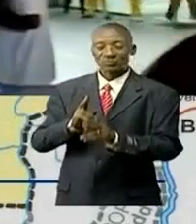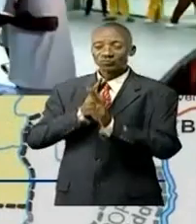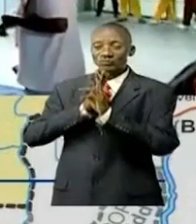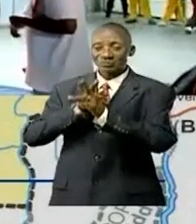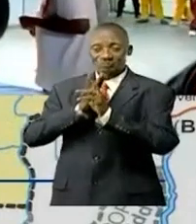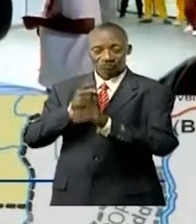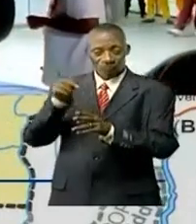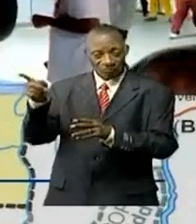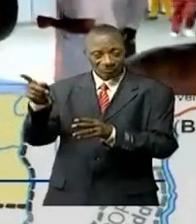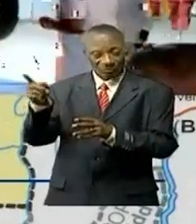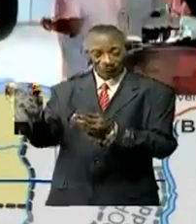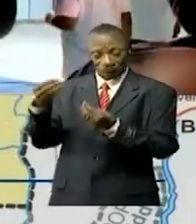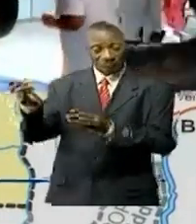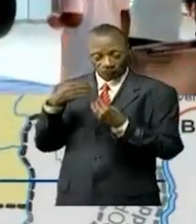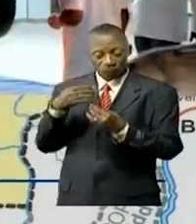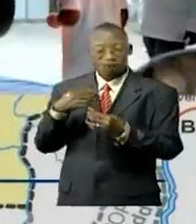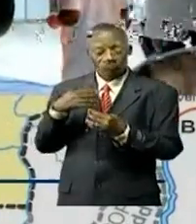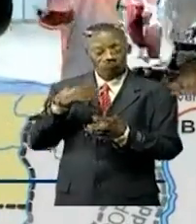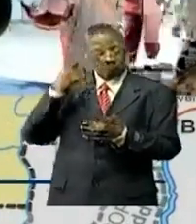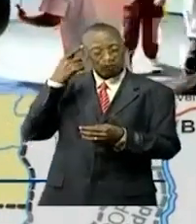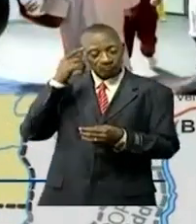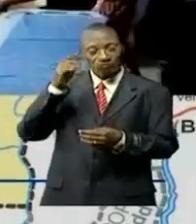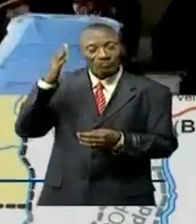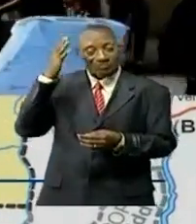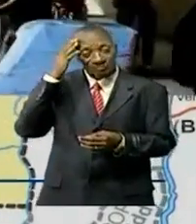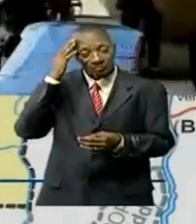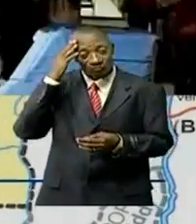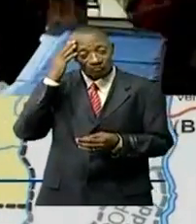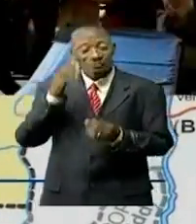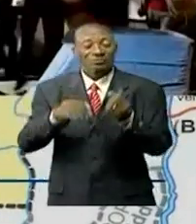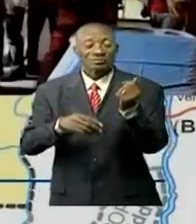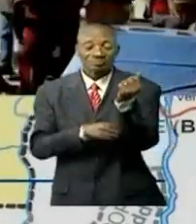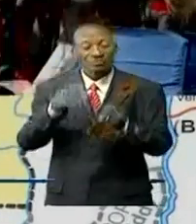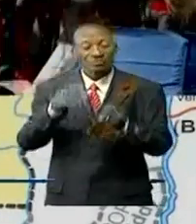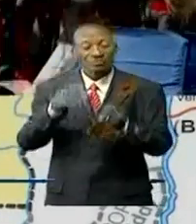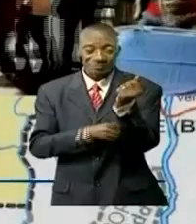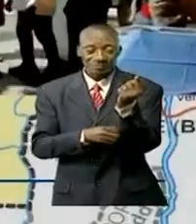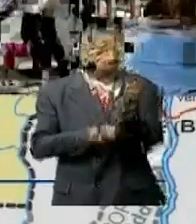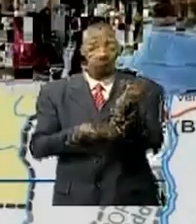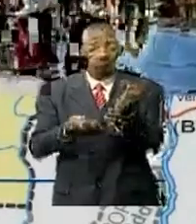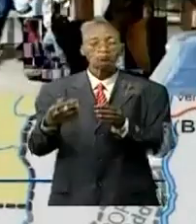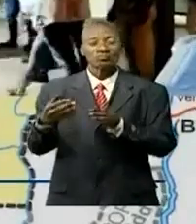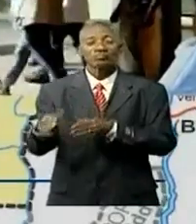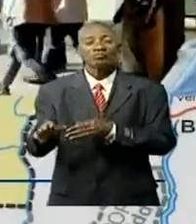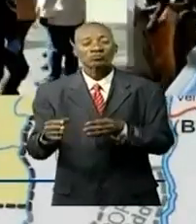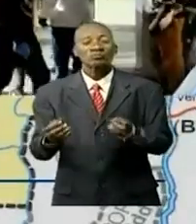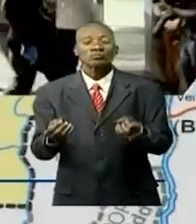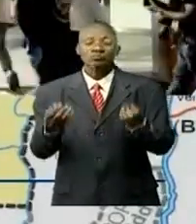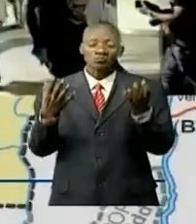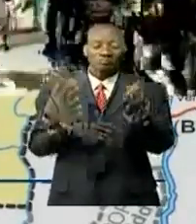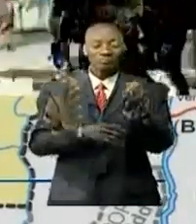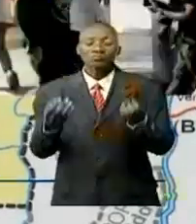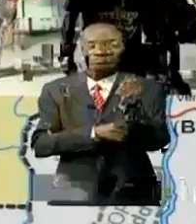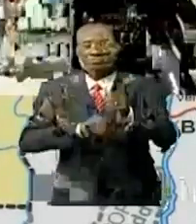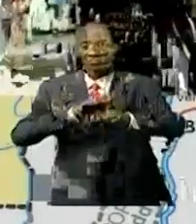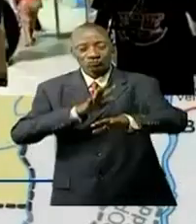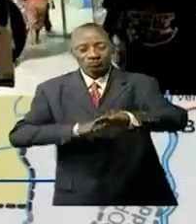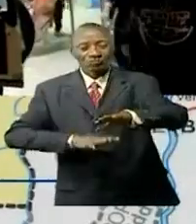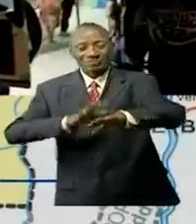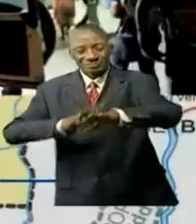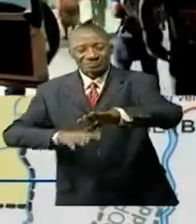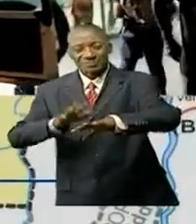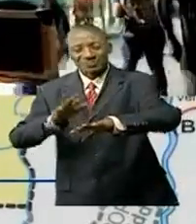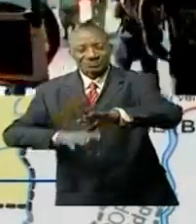pas de décès. Et après la personne que je vous ai citée, qui est mort lors du transport, pas fait attendre, parce que je veux dire, c'est pour le moment, c'est encore